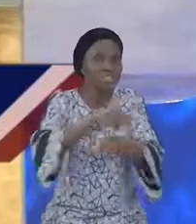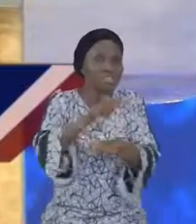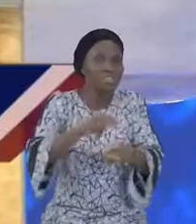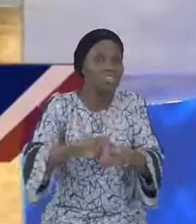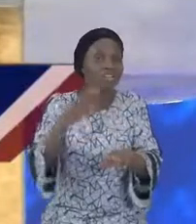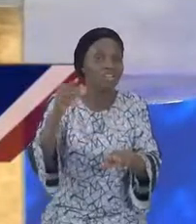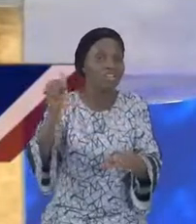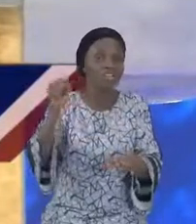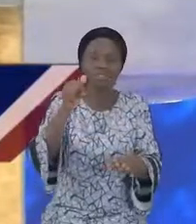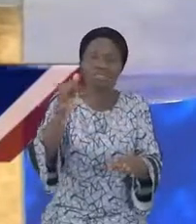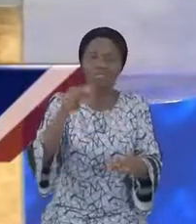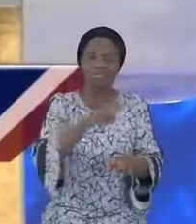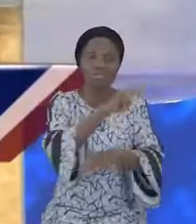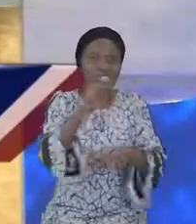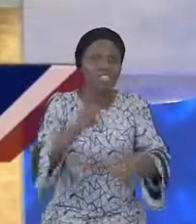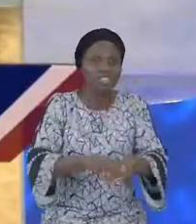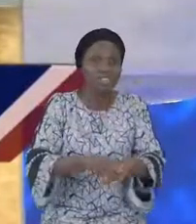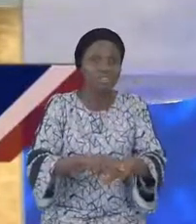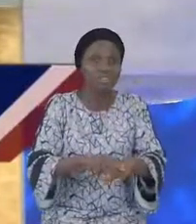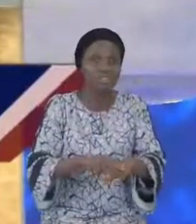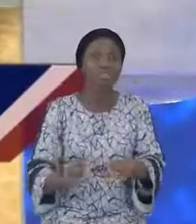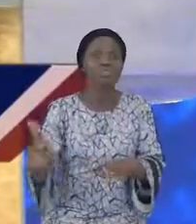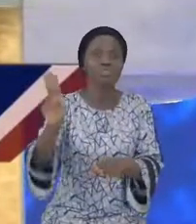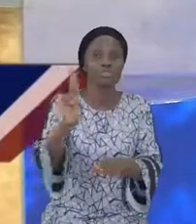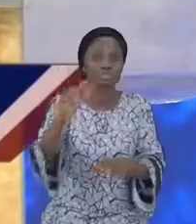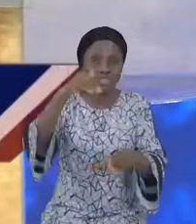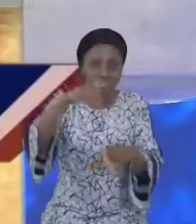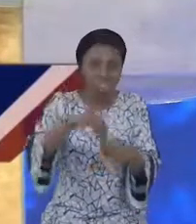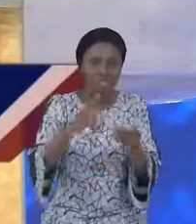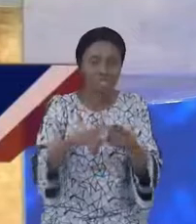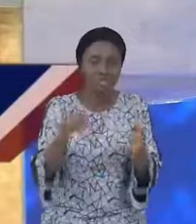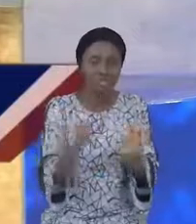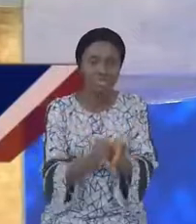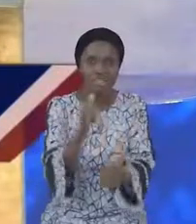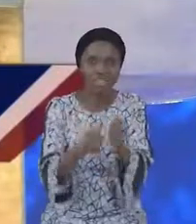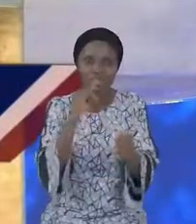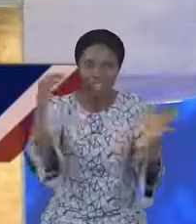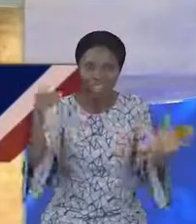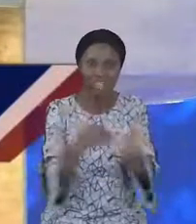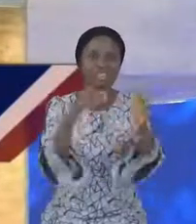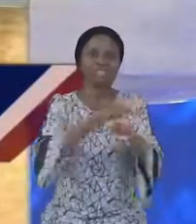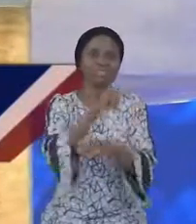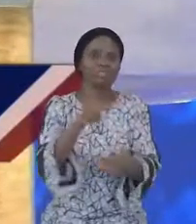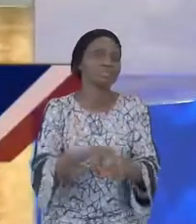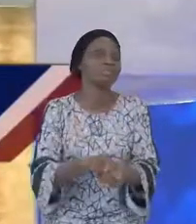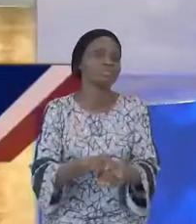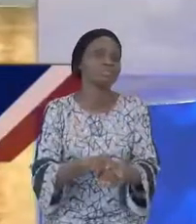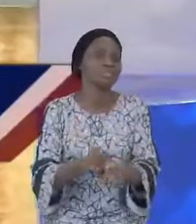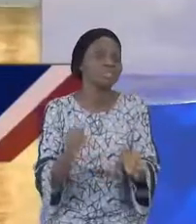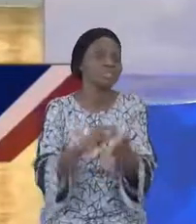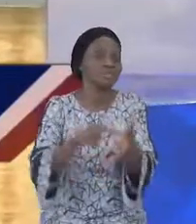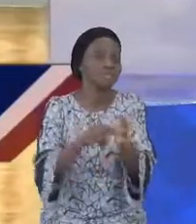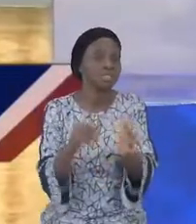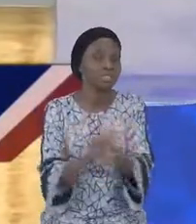l'usage naturel en celui qui est contre nature. C'est-à-dire qu'ils se